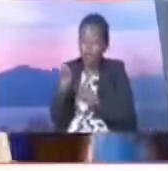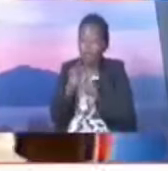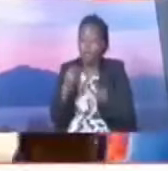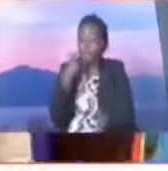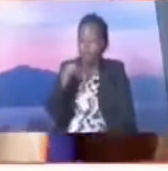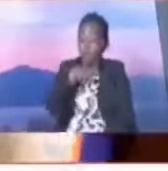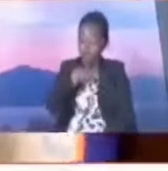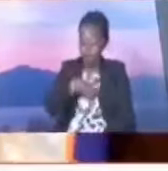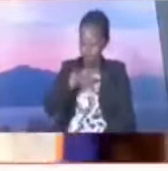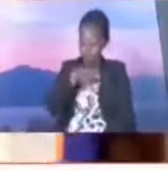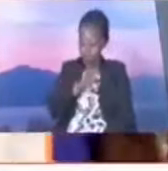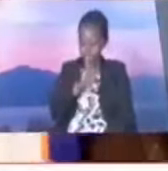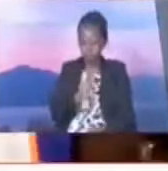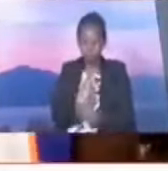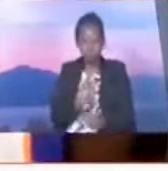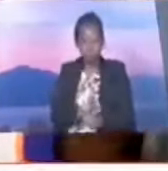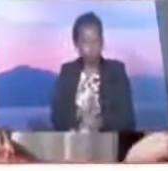wom.